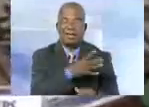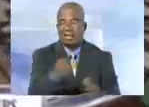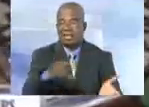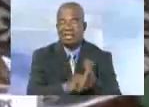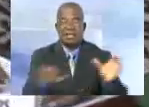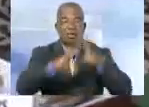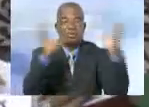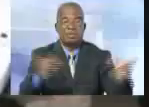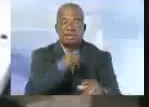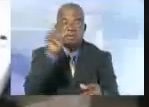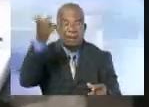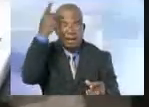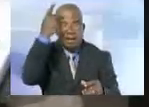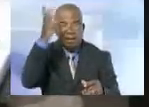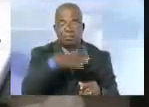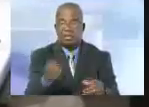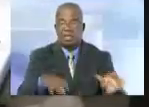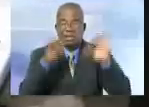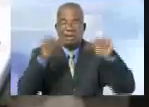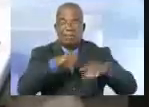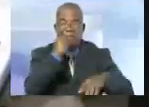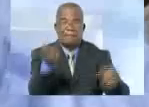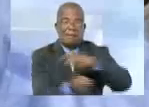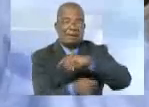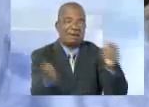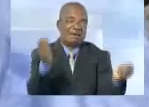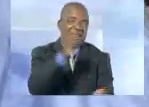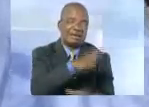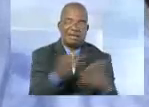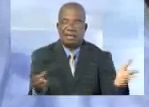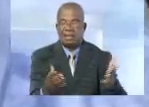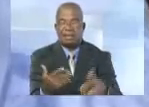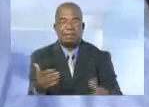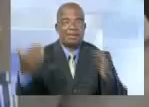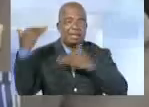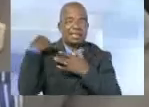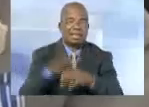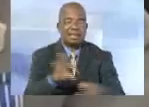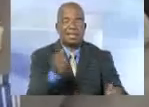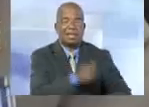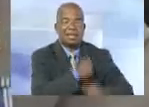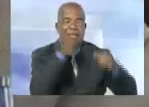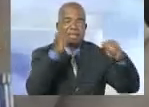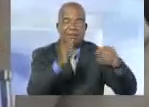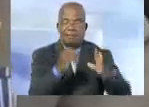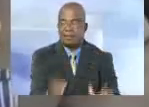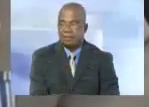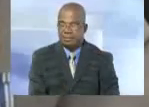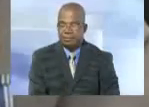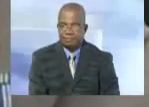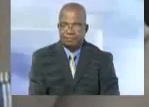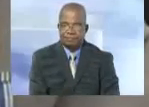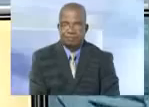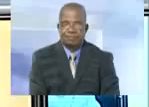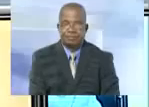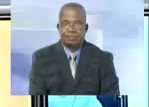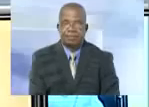vocation politique, qui ne se substituera pas à la chaîne de commandement militaire et que ses fonctions cesseront avec la fin de la